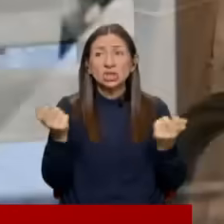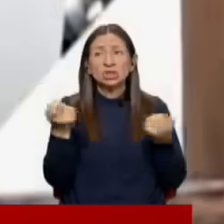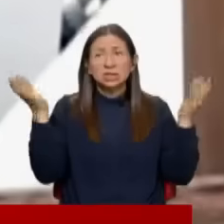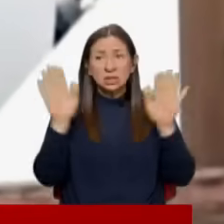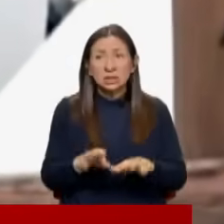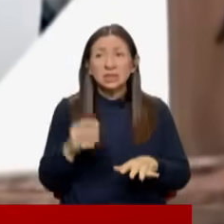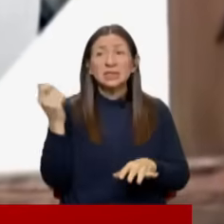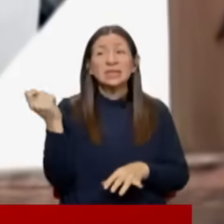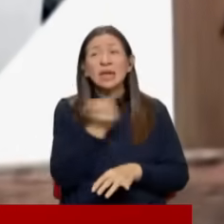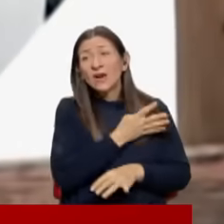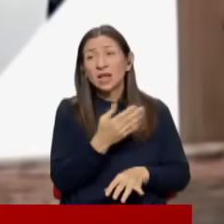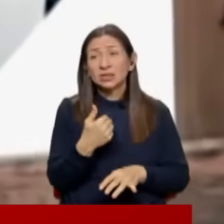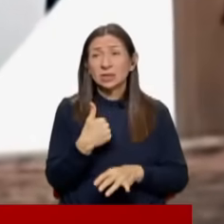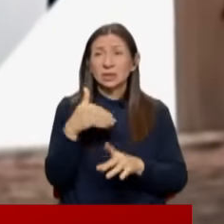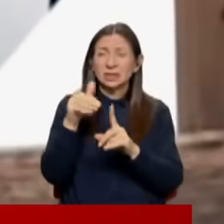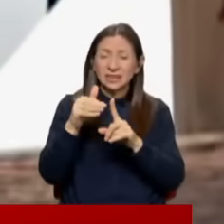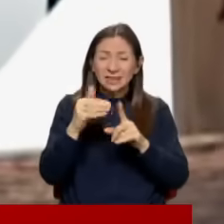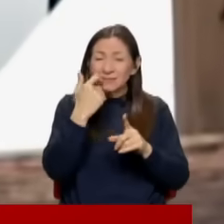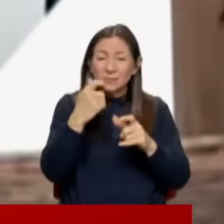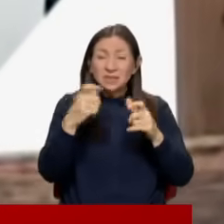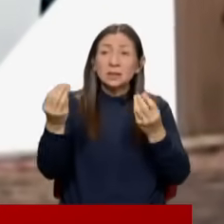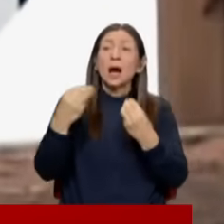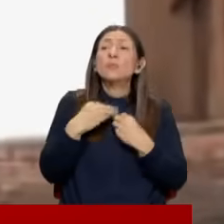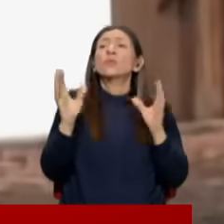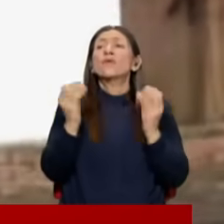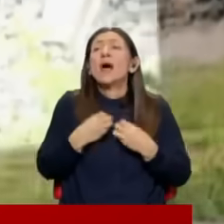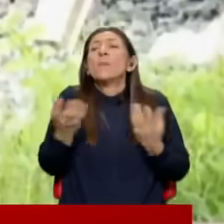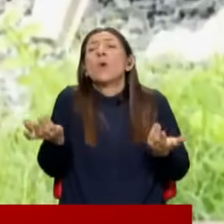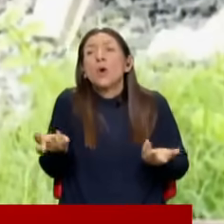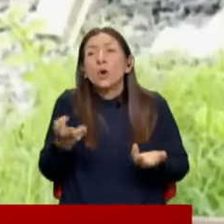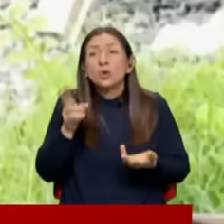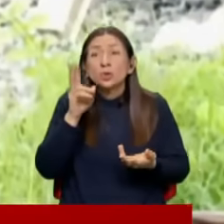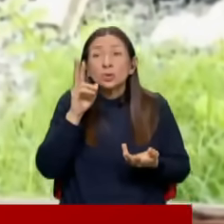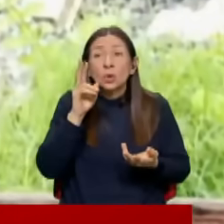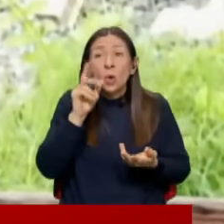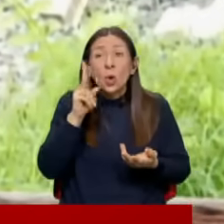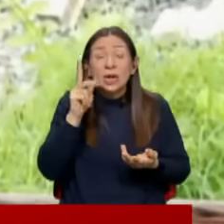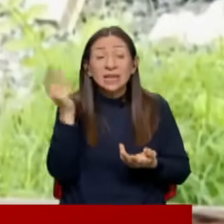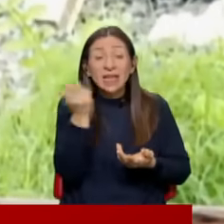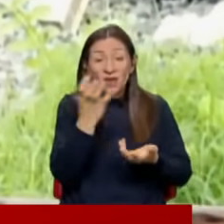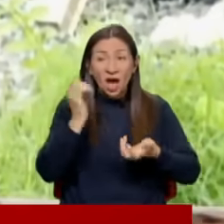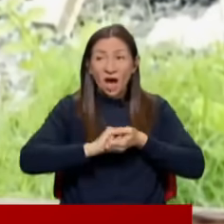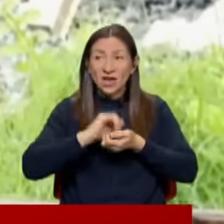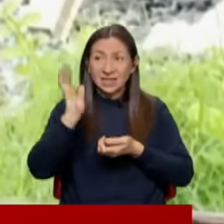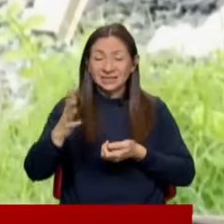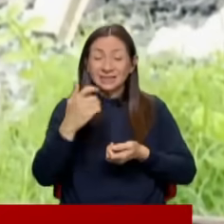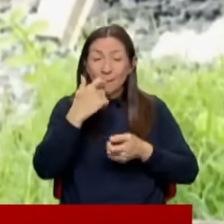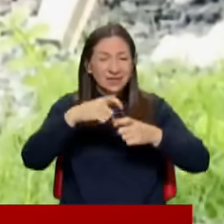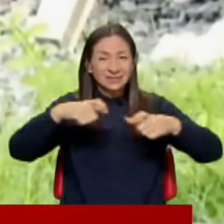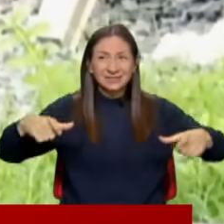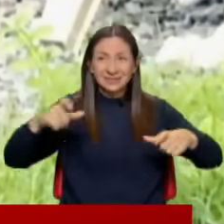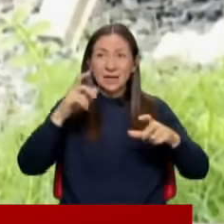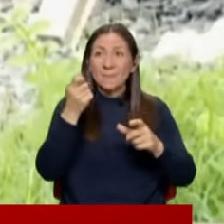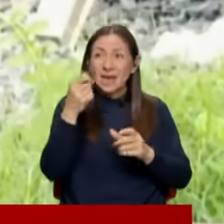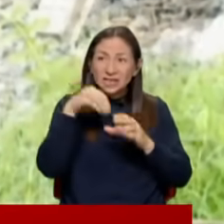yıkıldı. Defalarca şey istedim, konteyneri bir türlü gelmedi, gelmiyor. 12 defa AFAD'a gittim konteyner için.